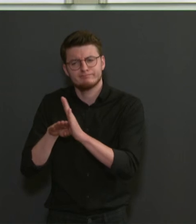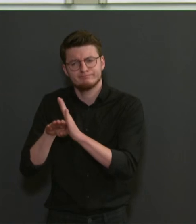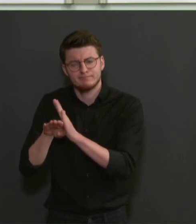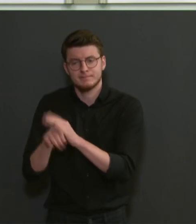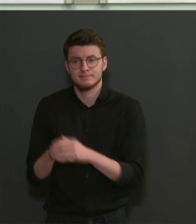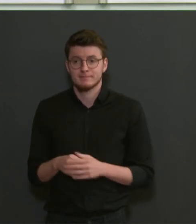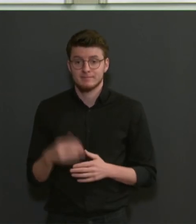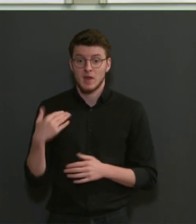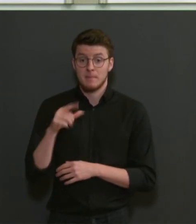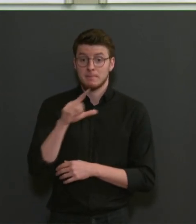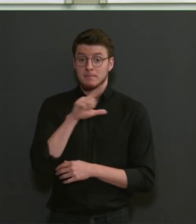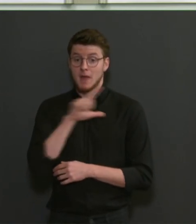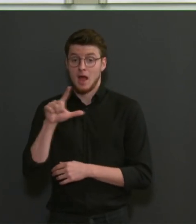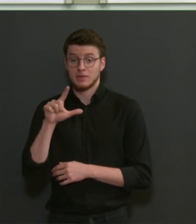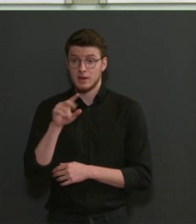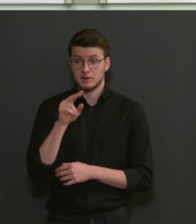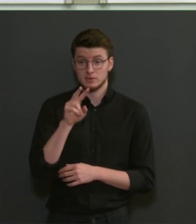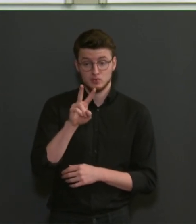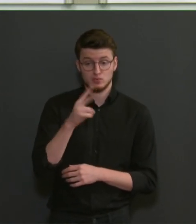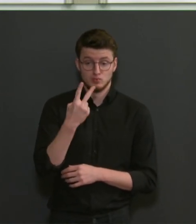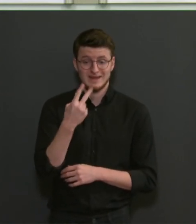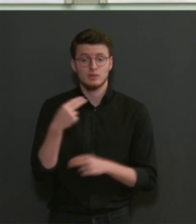overlijdens vastgesteld.